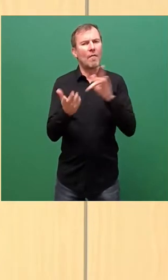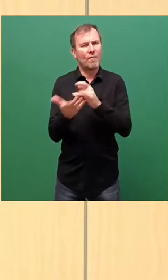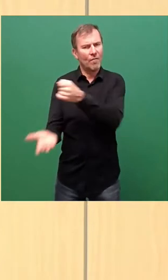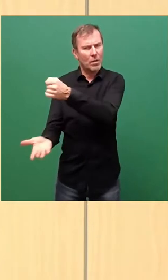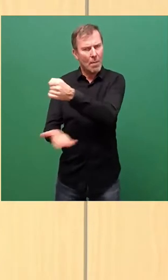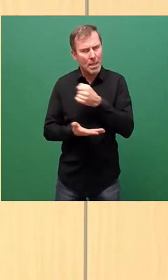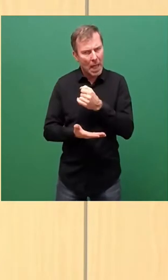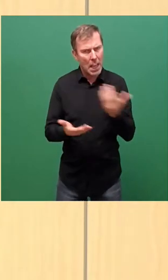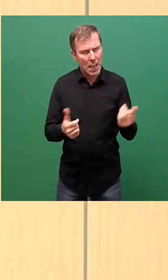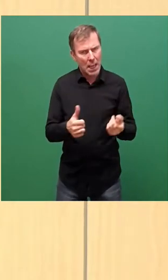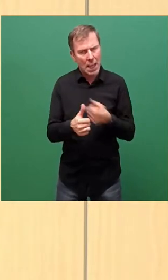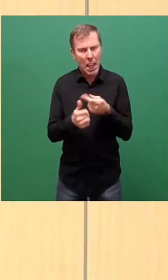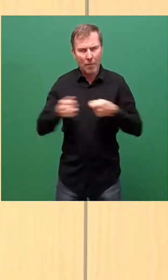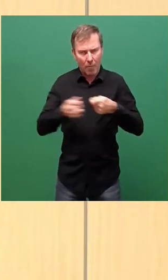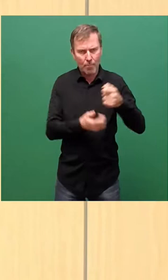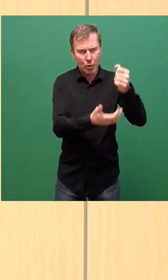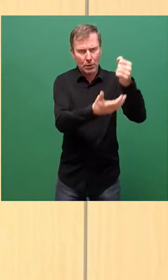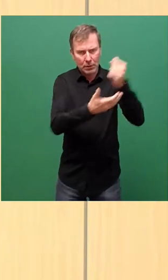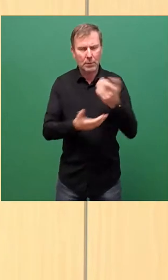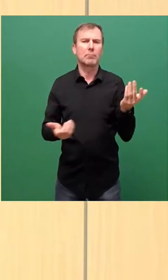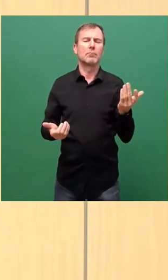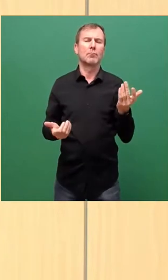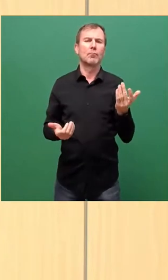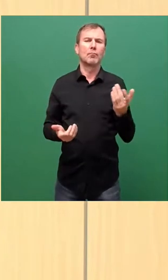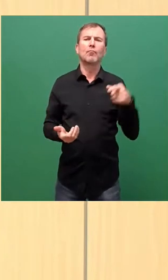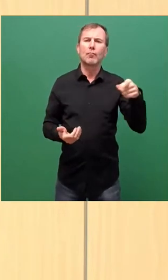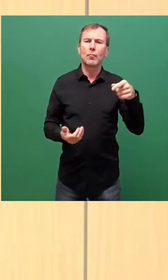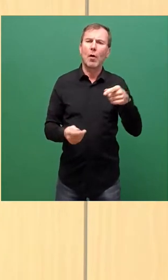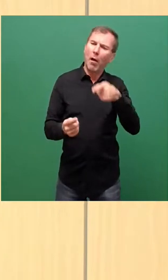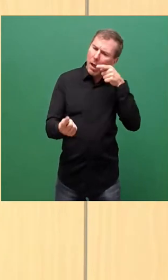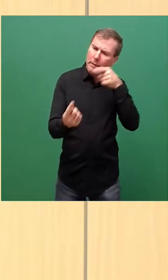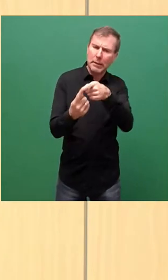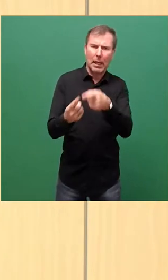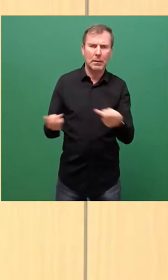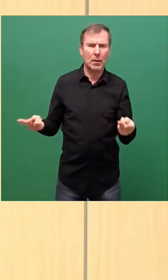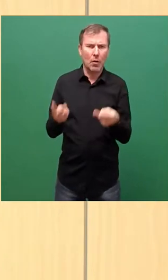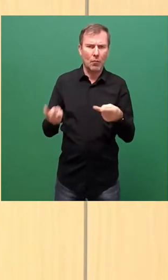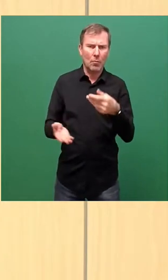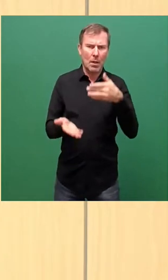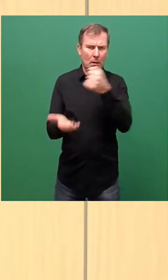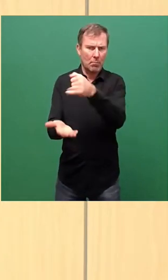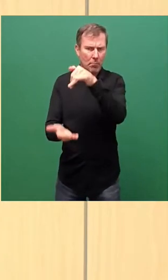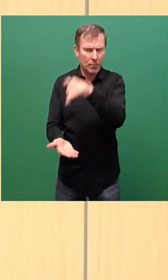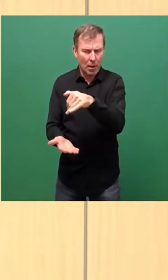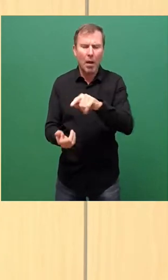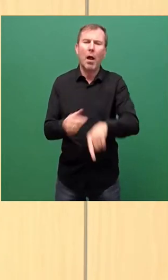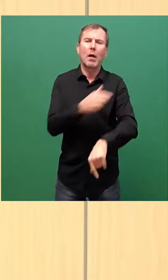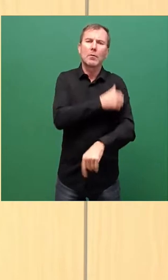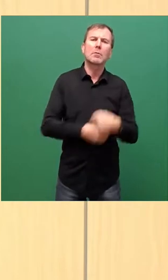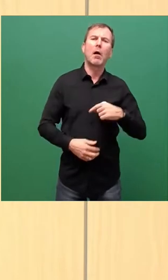Fördermitteln vom Bund, wo diese Sache direkt gefördert wird, dieser Pilotversuch, und auf der anderen Seite steuern wir selber etwas